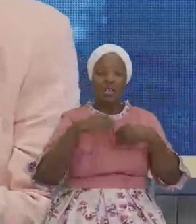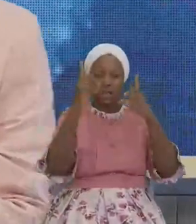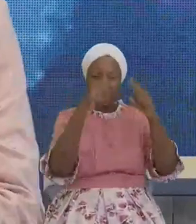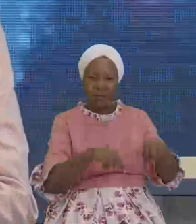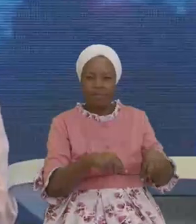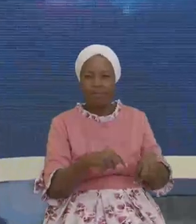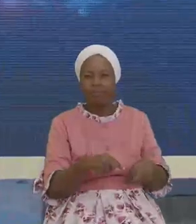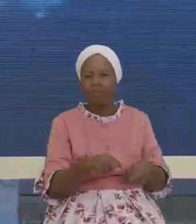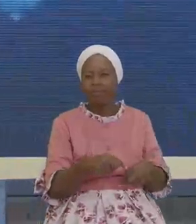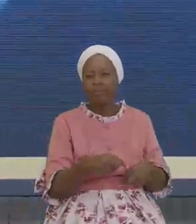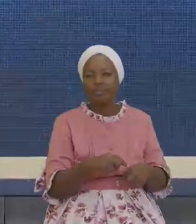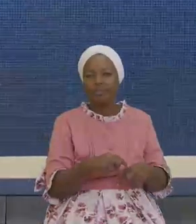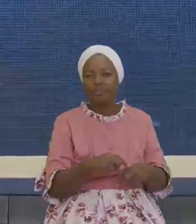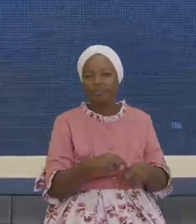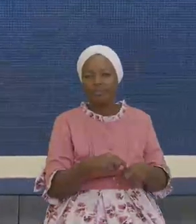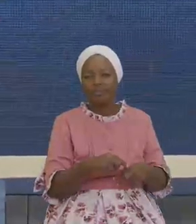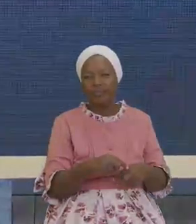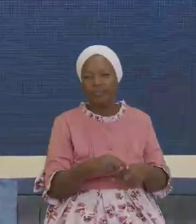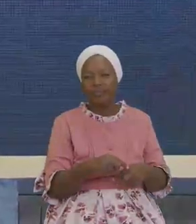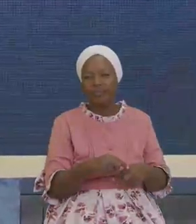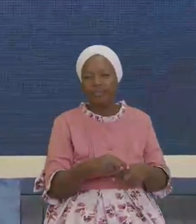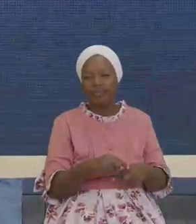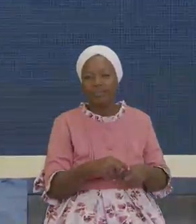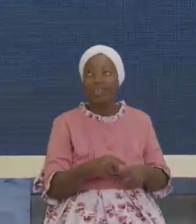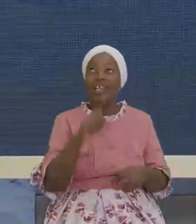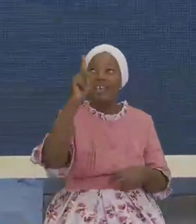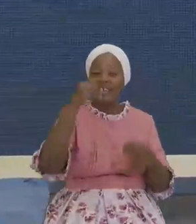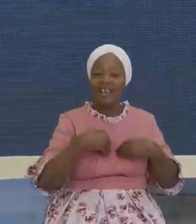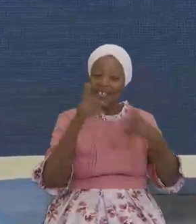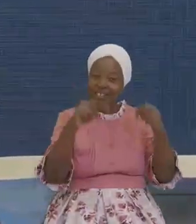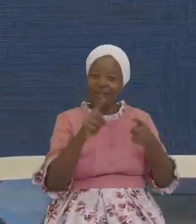sur dans les cieux, il est venu.